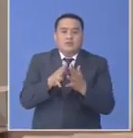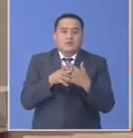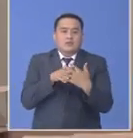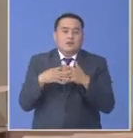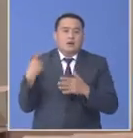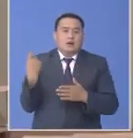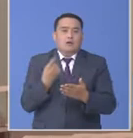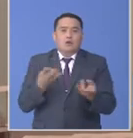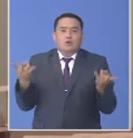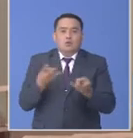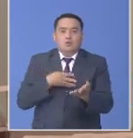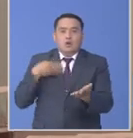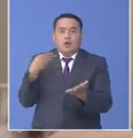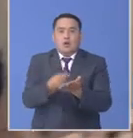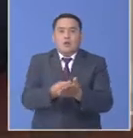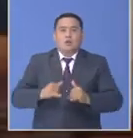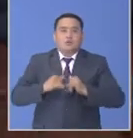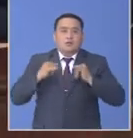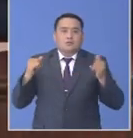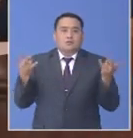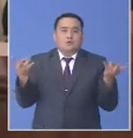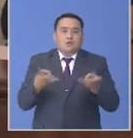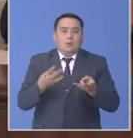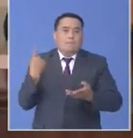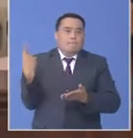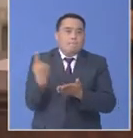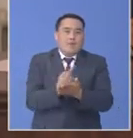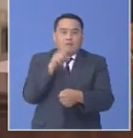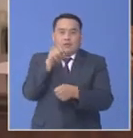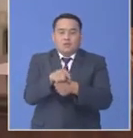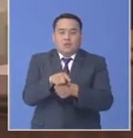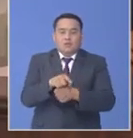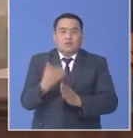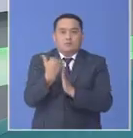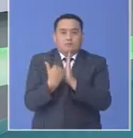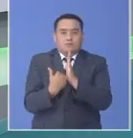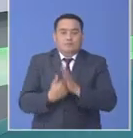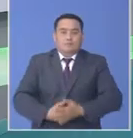Нужны инвестиции для его дальнейшего развития. Это первостепенная задача.